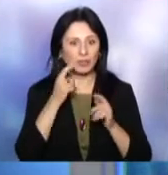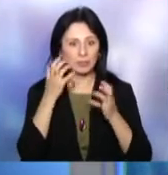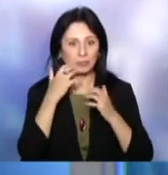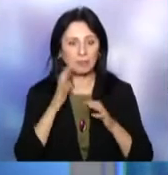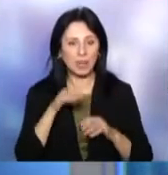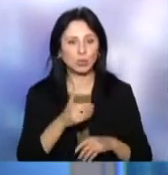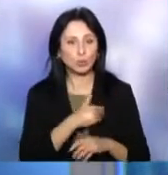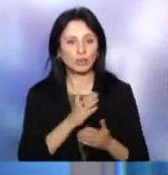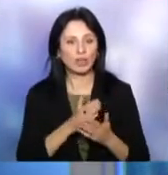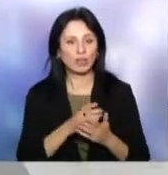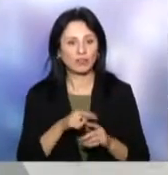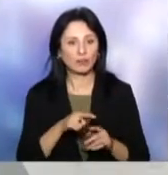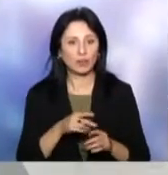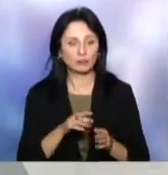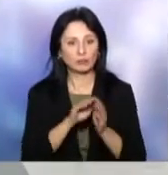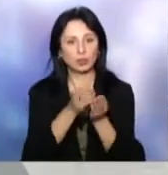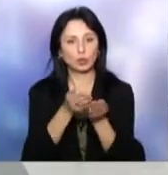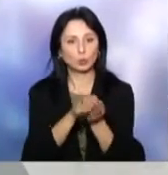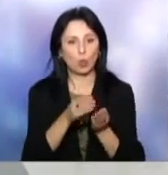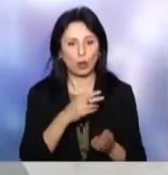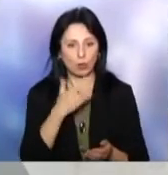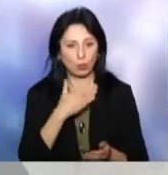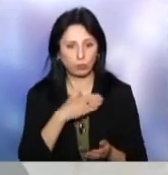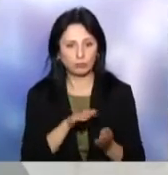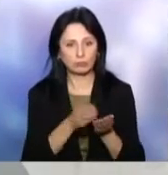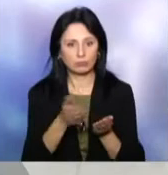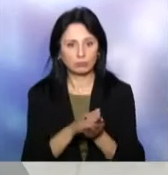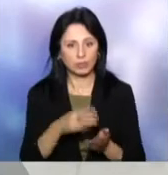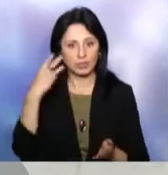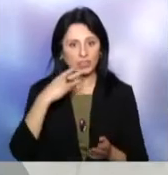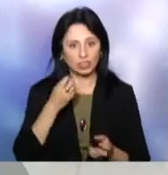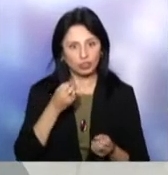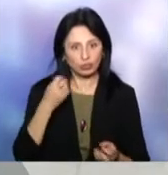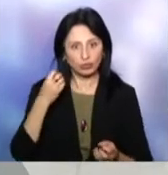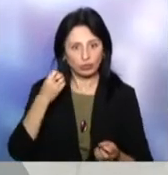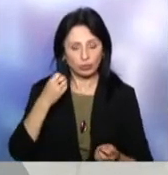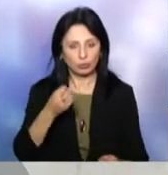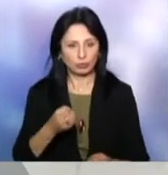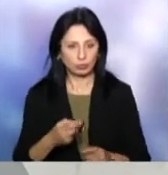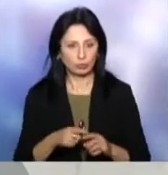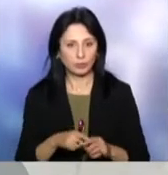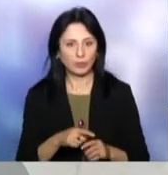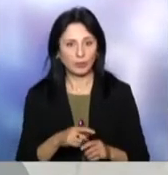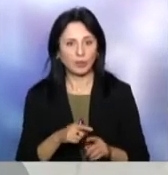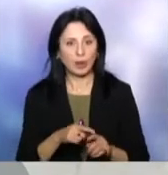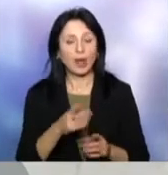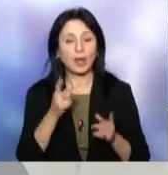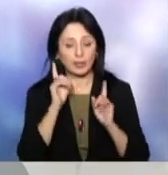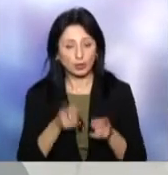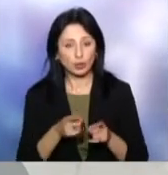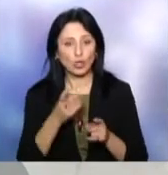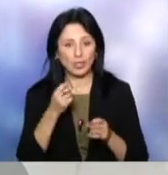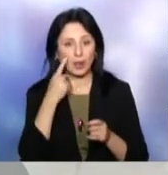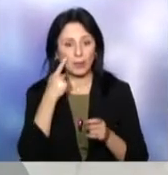მაინც სურვილი, რომ ან სოლარიუმში გაიროჯონ, ან ზედმეტად გაიროჯონ. საქმე იმაშია, რომ ნამდვილად მიღბავს, მაგრამ ჩვენ,